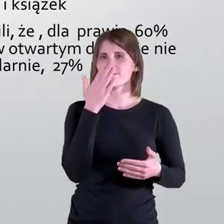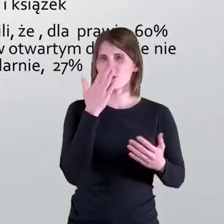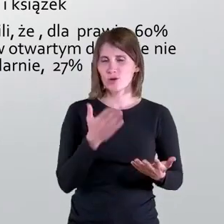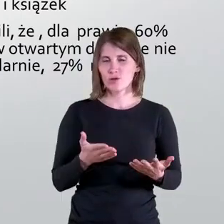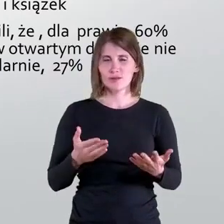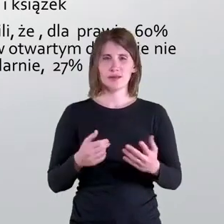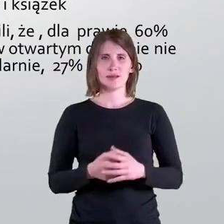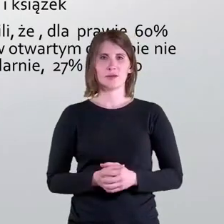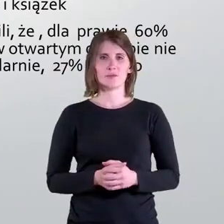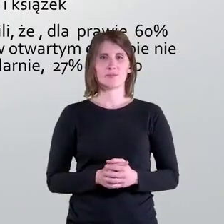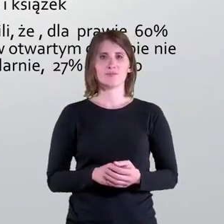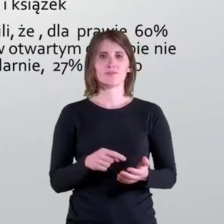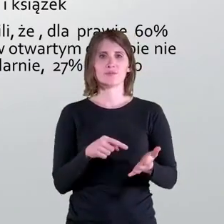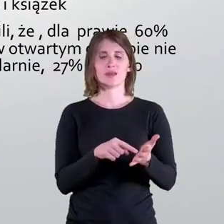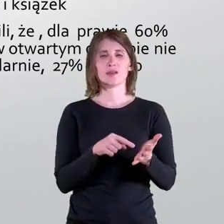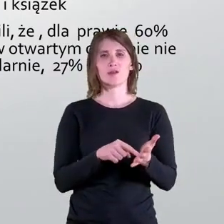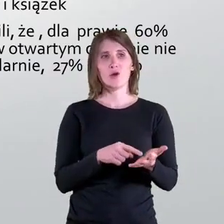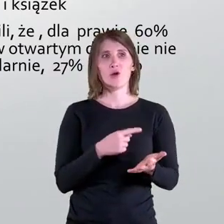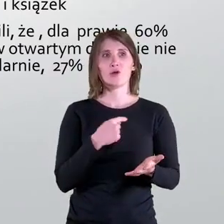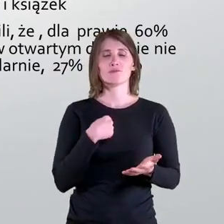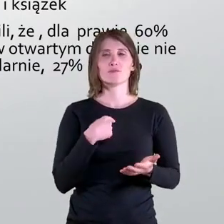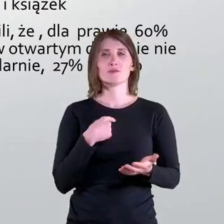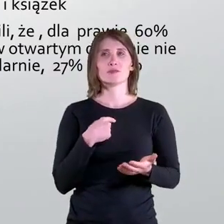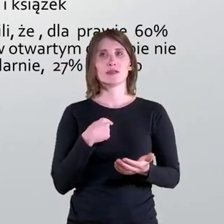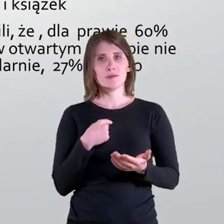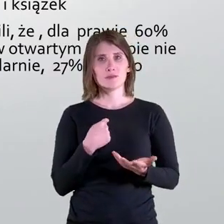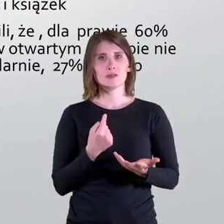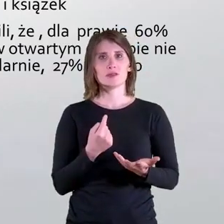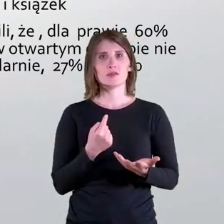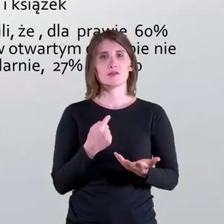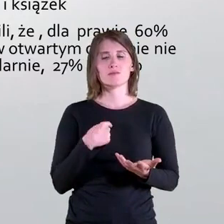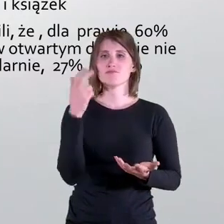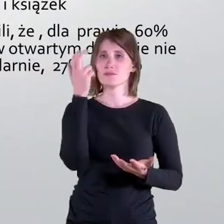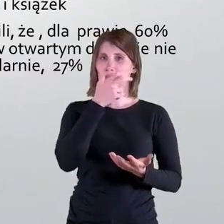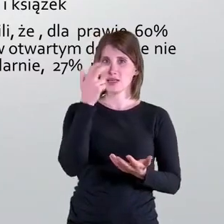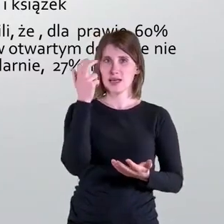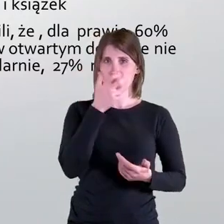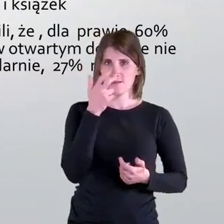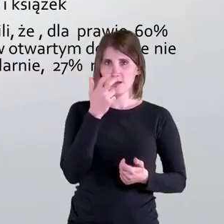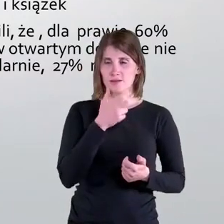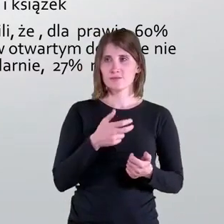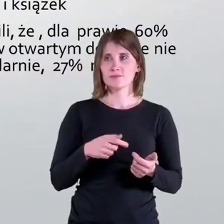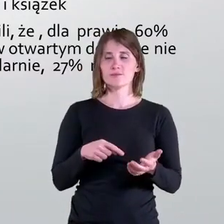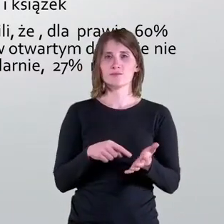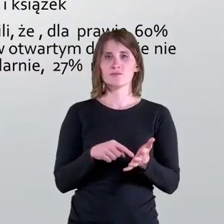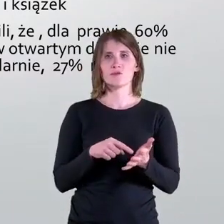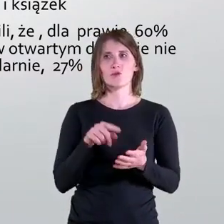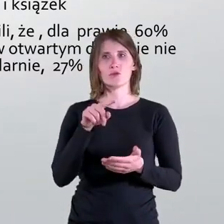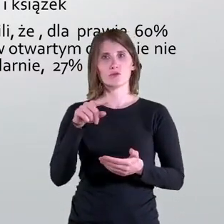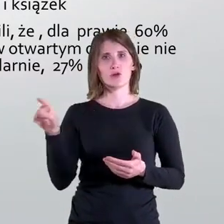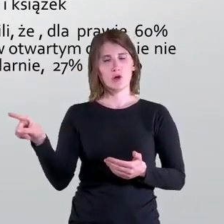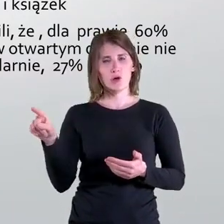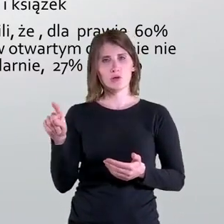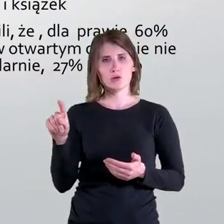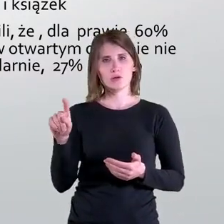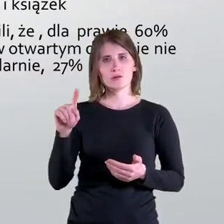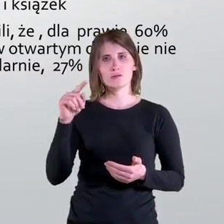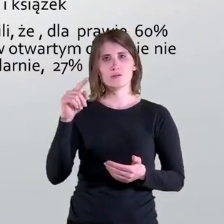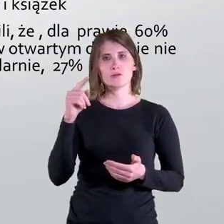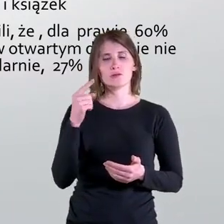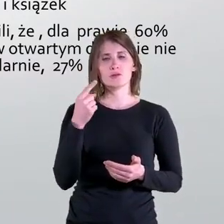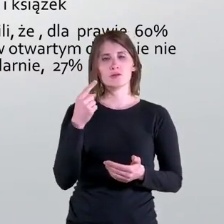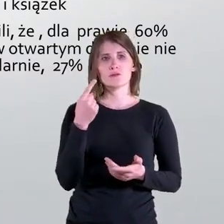tutaj taki punkt który dla mnie był dosyć interesujący to to że uznali że